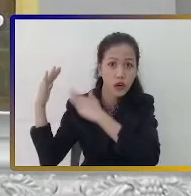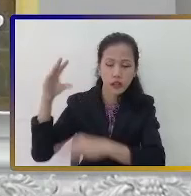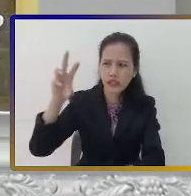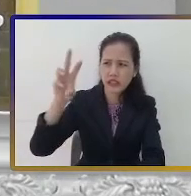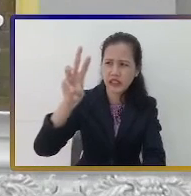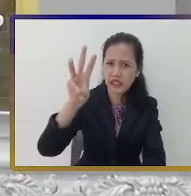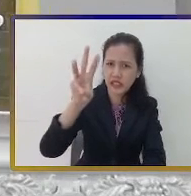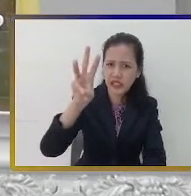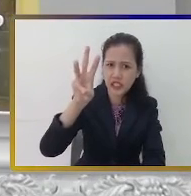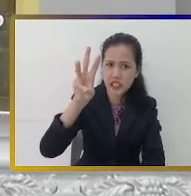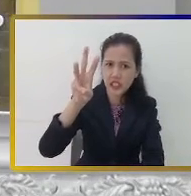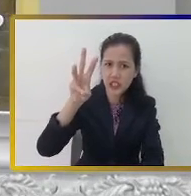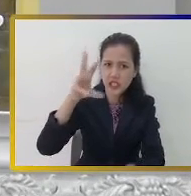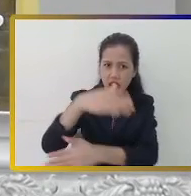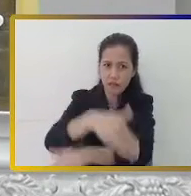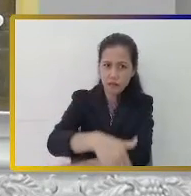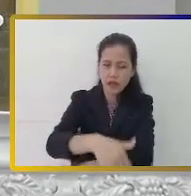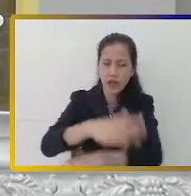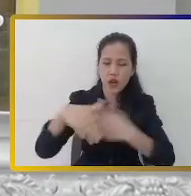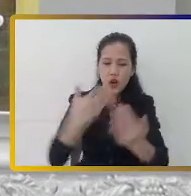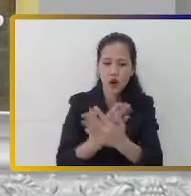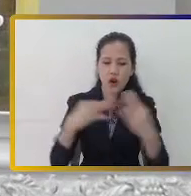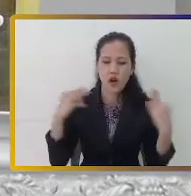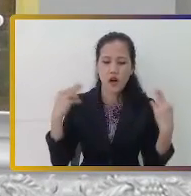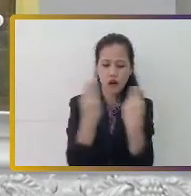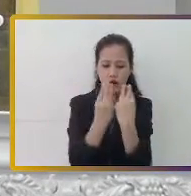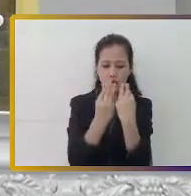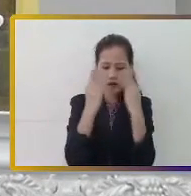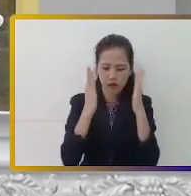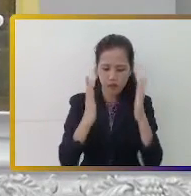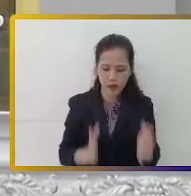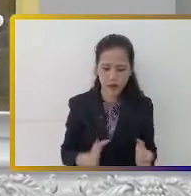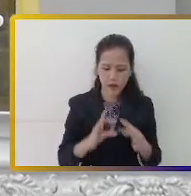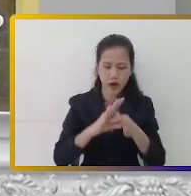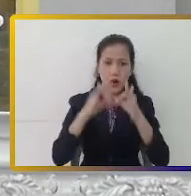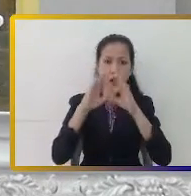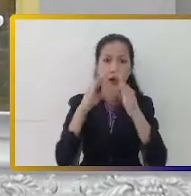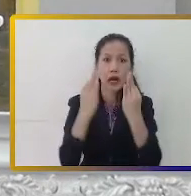lahat ng member ng family should be gathered around the table.